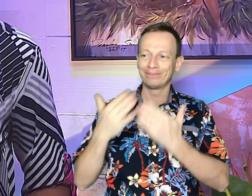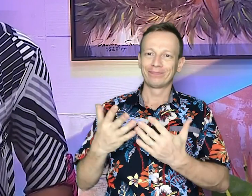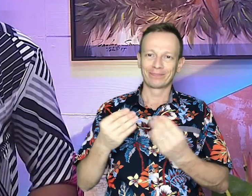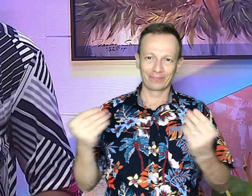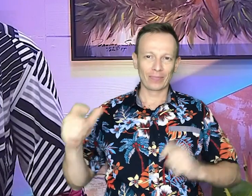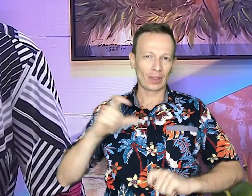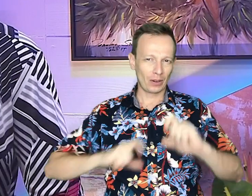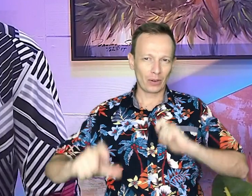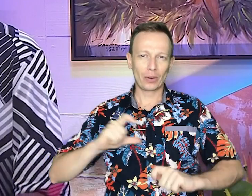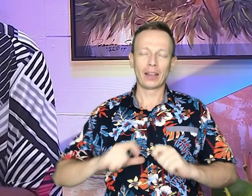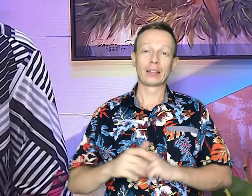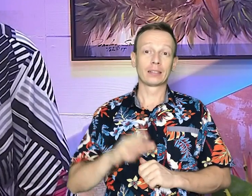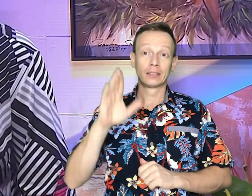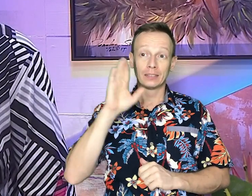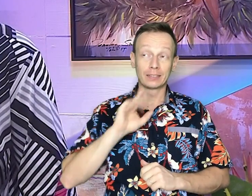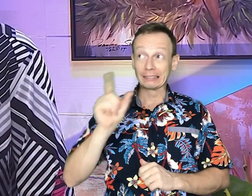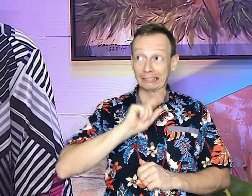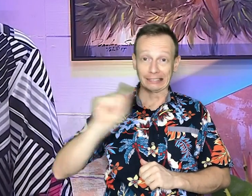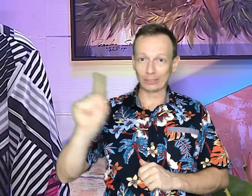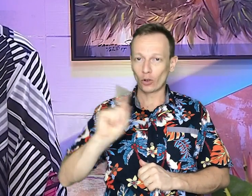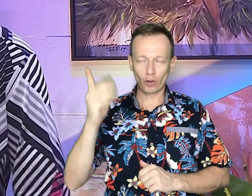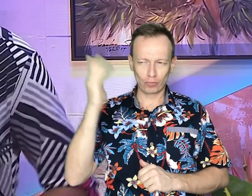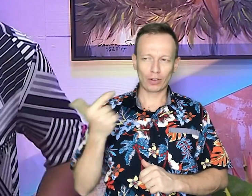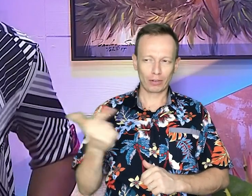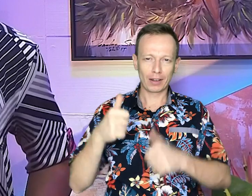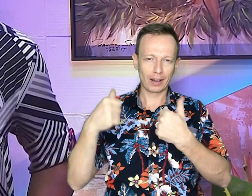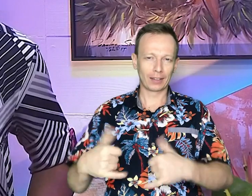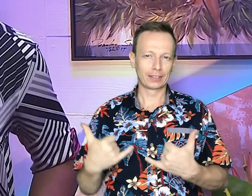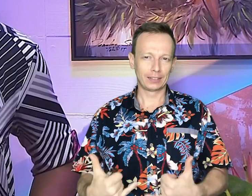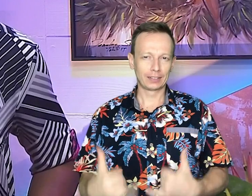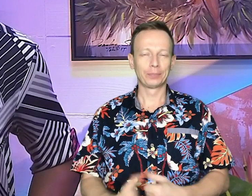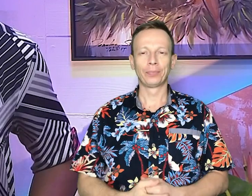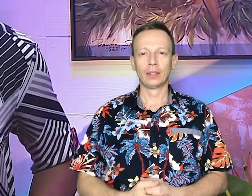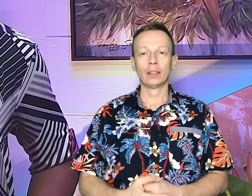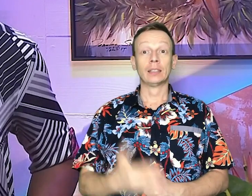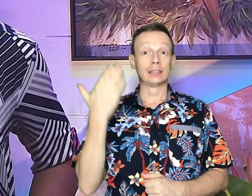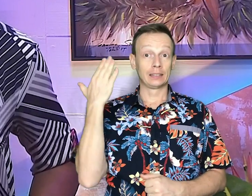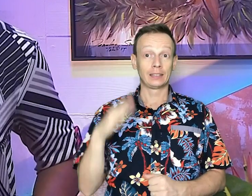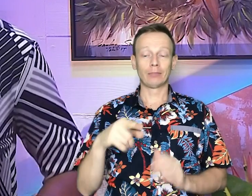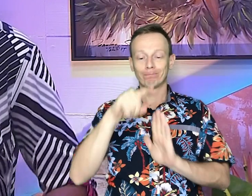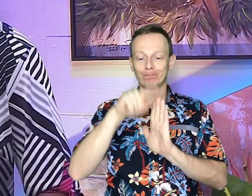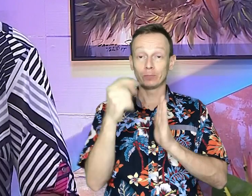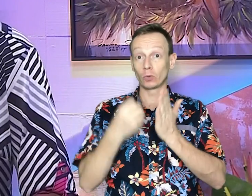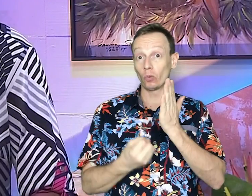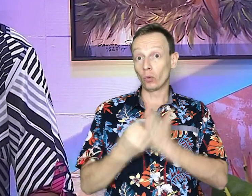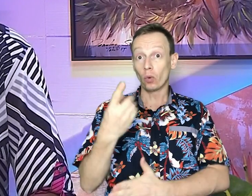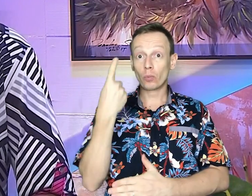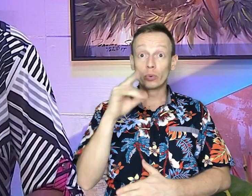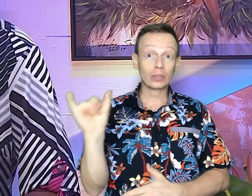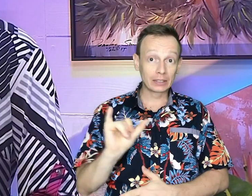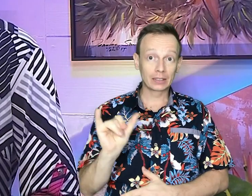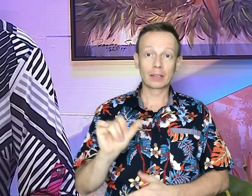filles, on a besoin de vous. Je vous rappelle encore une fois, un dispositif ouvert uniquement pour les personnes vaccinées